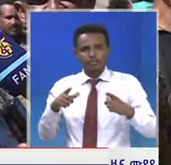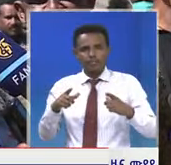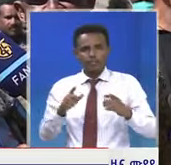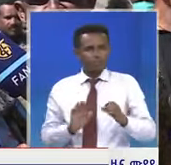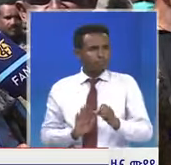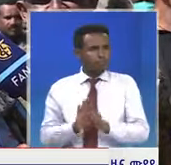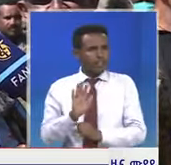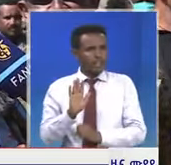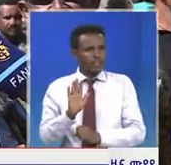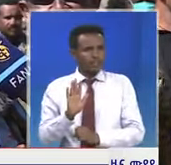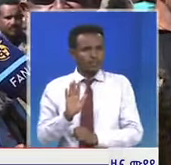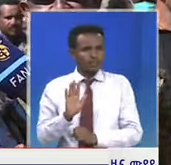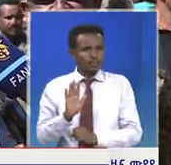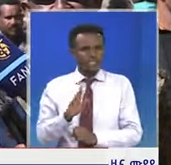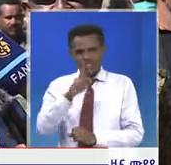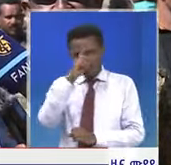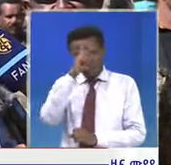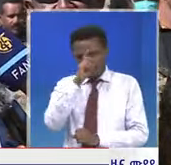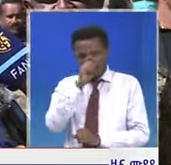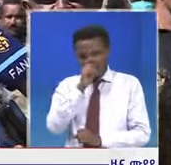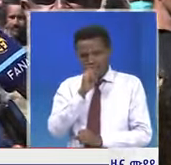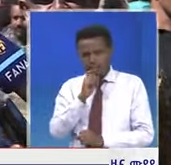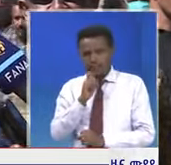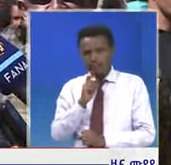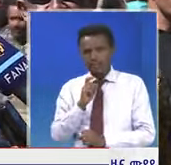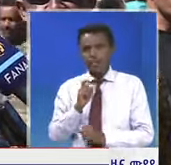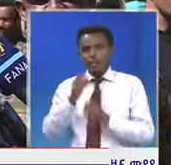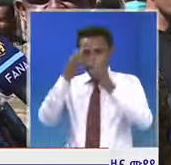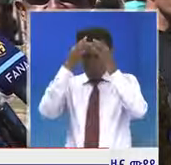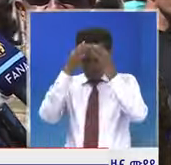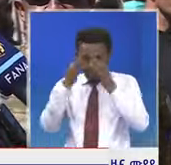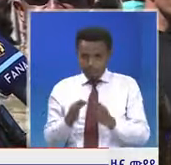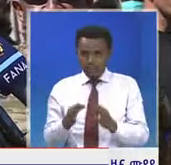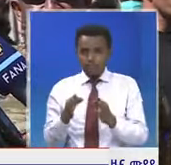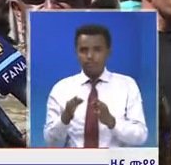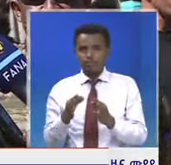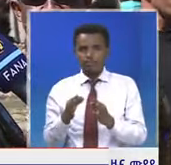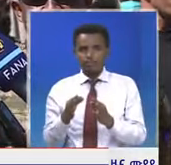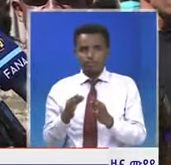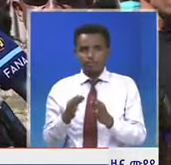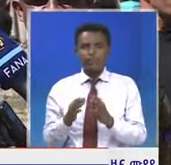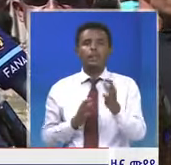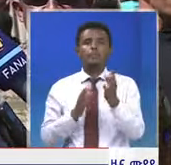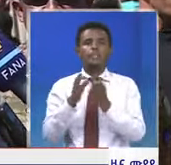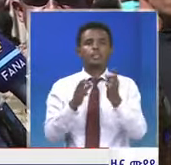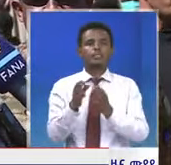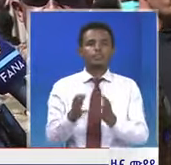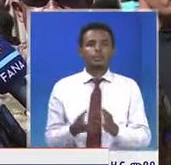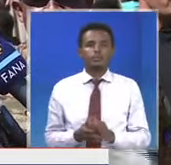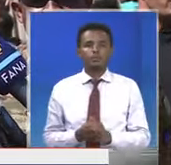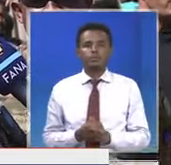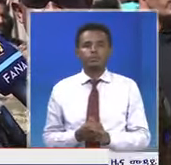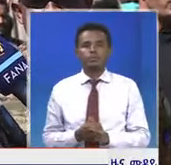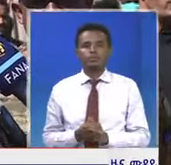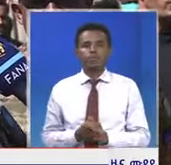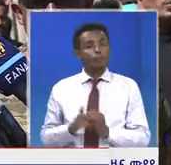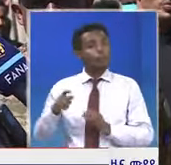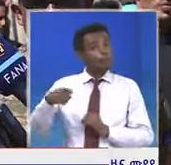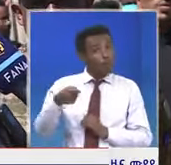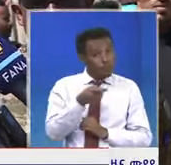ብቃት ጀግንነት ቁርጠኝነት የሚገልጽ ነው። በመሆኑ